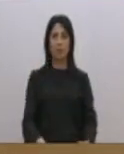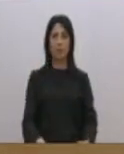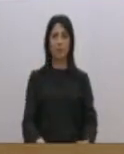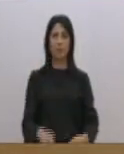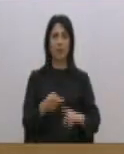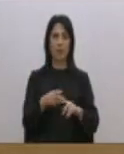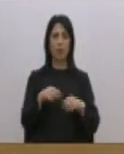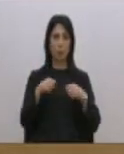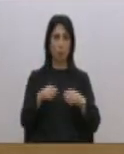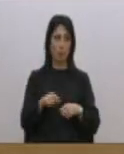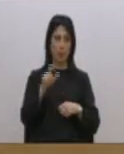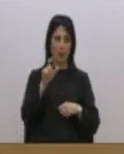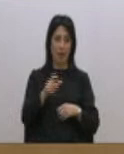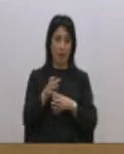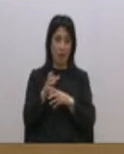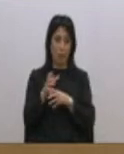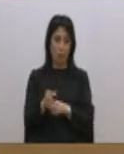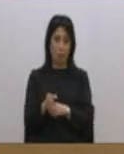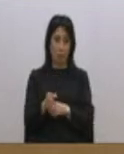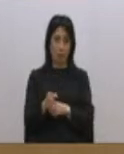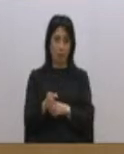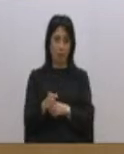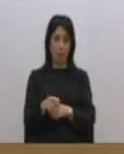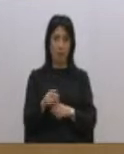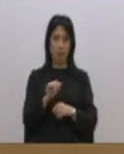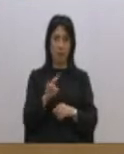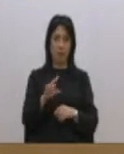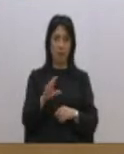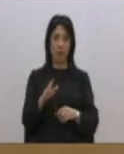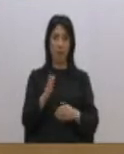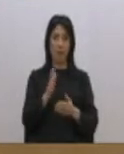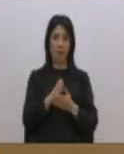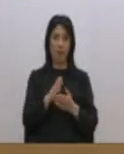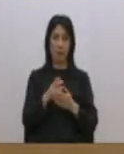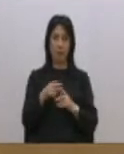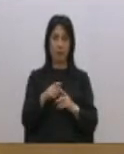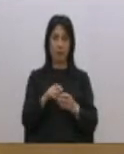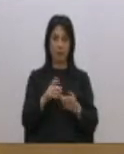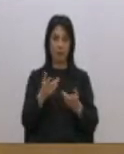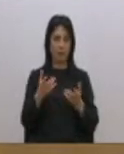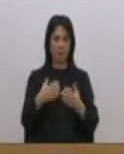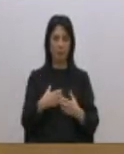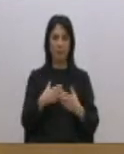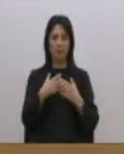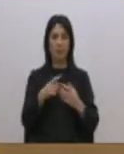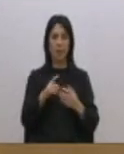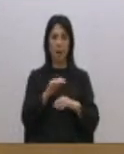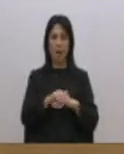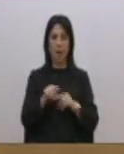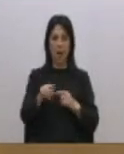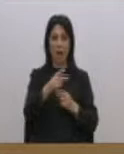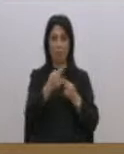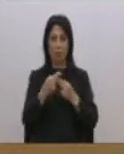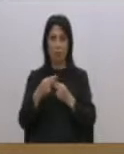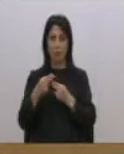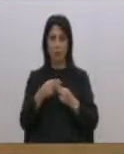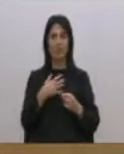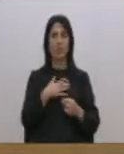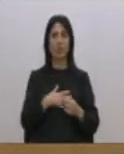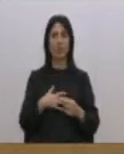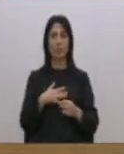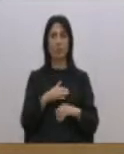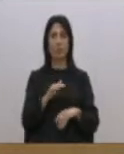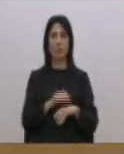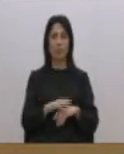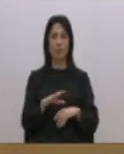es upleba adamias, es gudeba. Anda, teba, sadil da o kwa, ragaca da ra, garemo bizgamo, e zalia ce maso hebeli